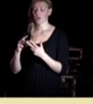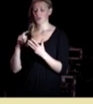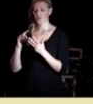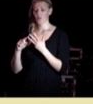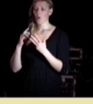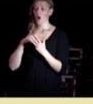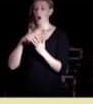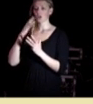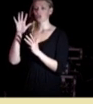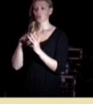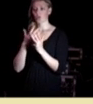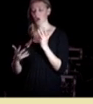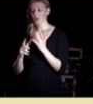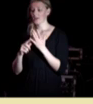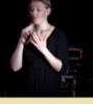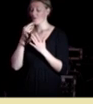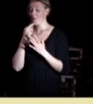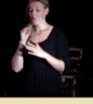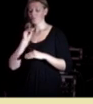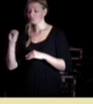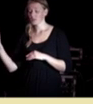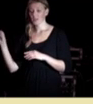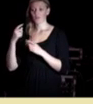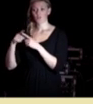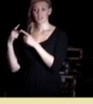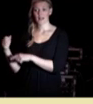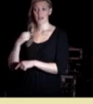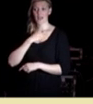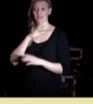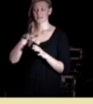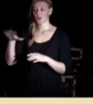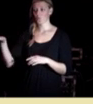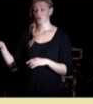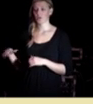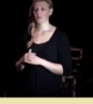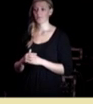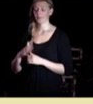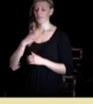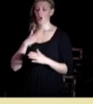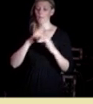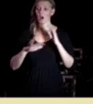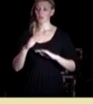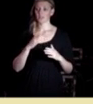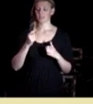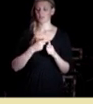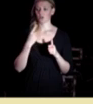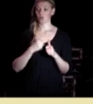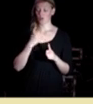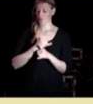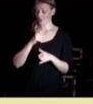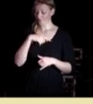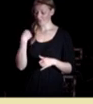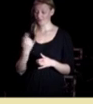følger journaler, hvem varsles i de ulike henseende. Vi har behandlerfaktorer som vi har vært inne på, hvordan